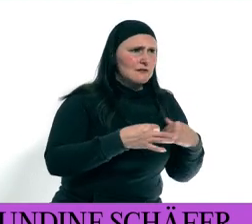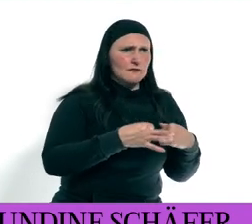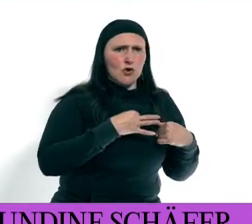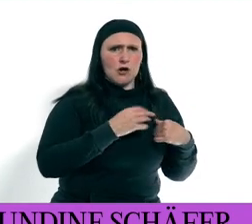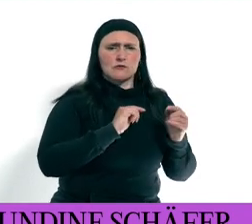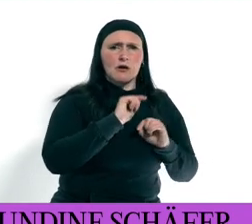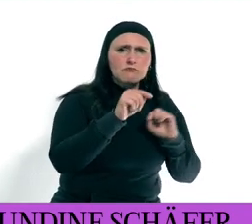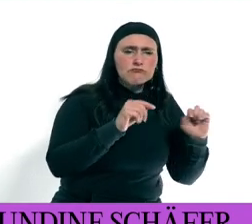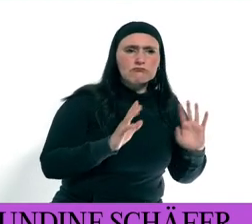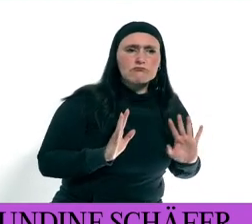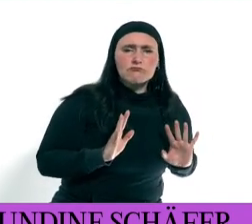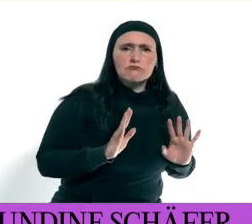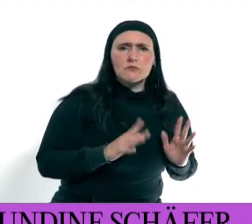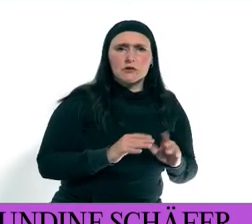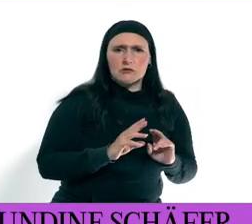Nach wie vor